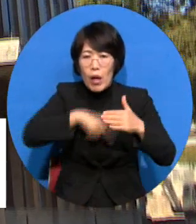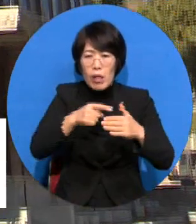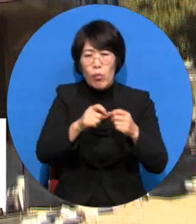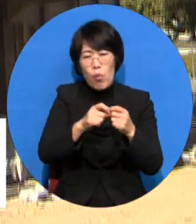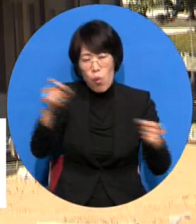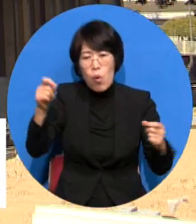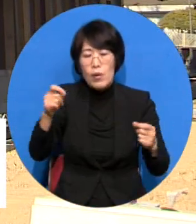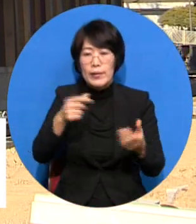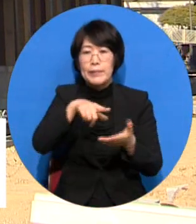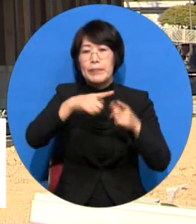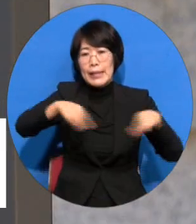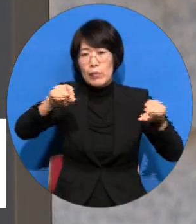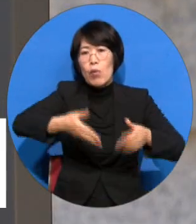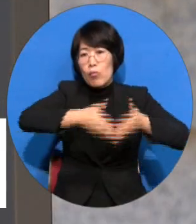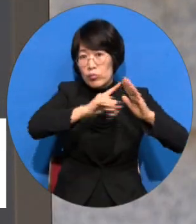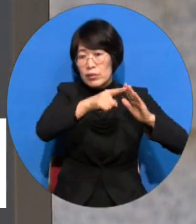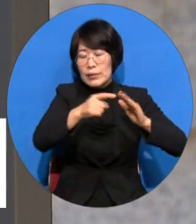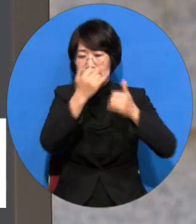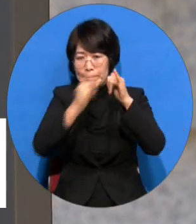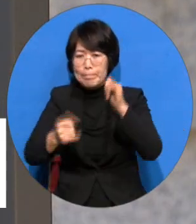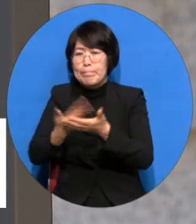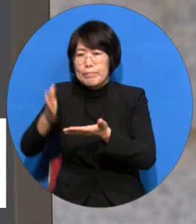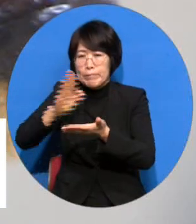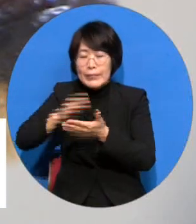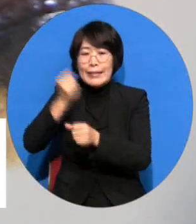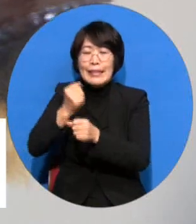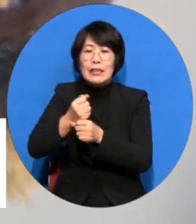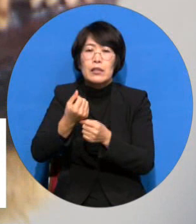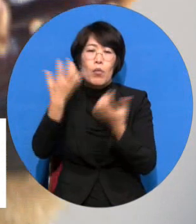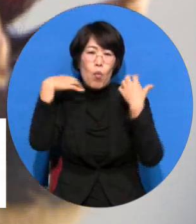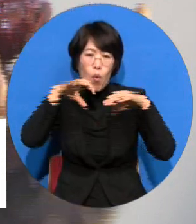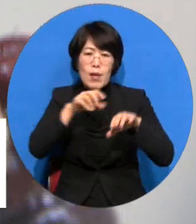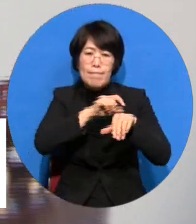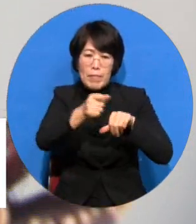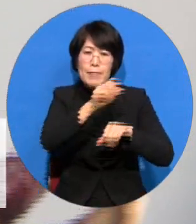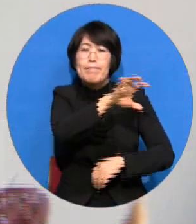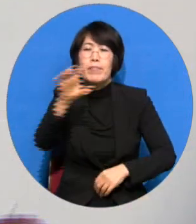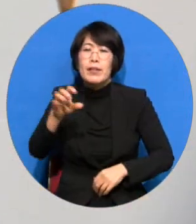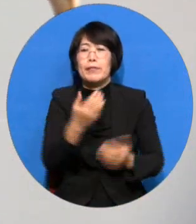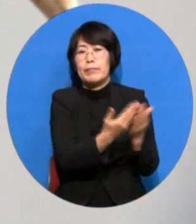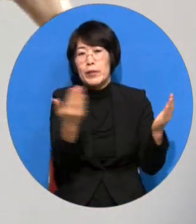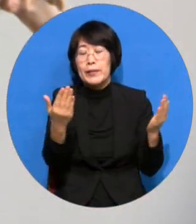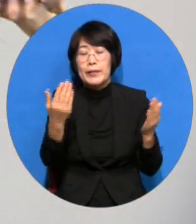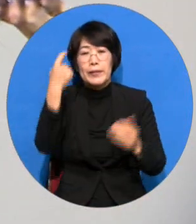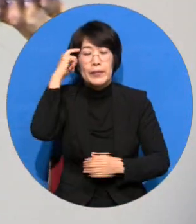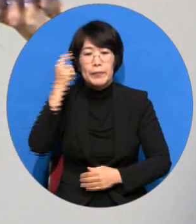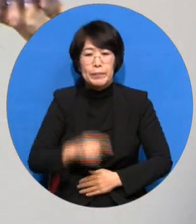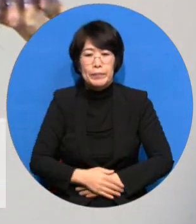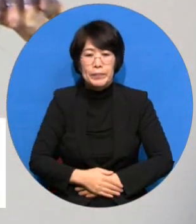오래된 일제시대 건축물을 근대 역사관으로 리모델링해 호랑이 박제를 전시한다는 구상입니다.